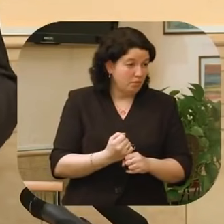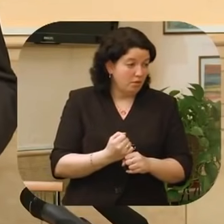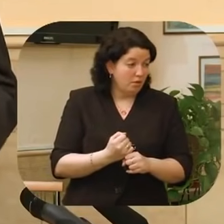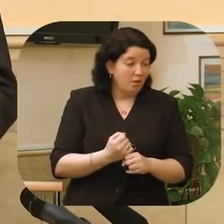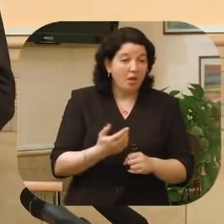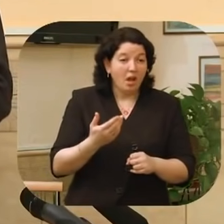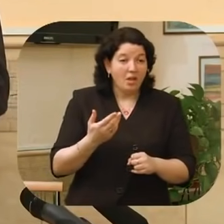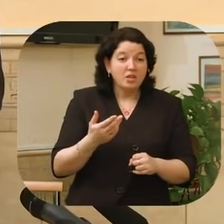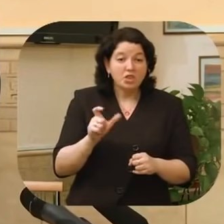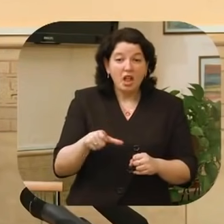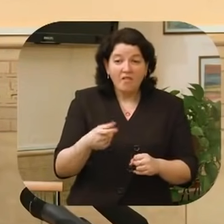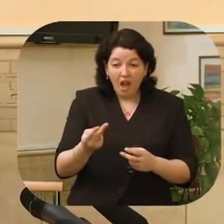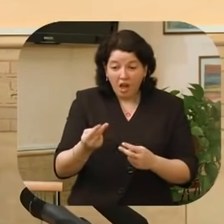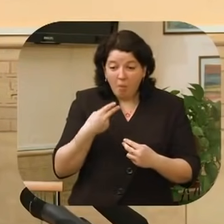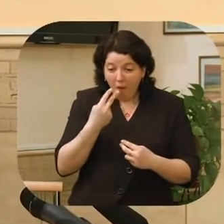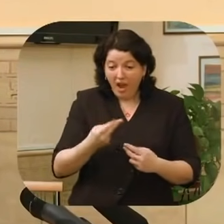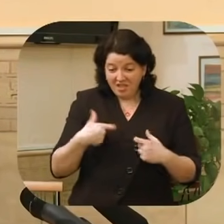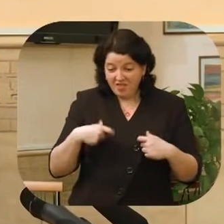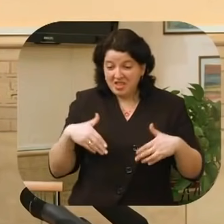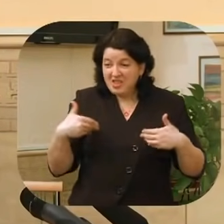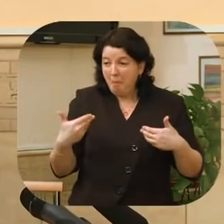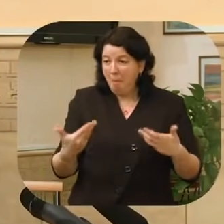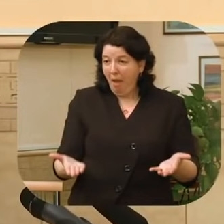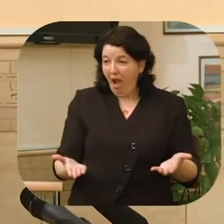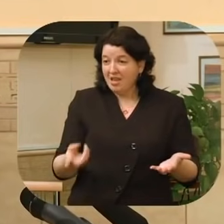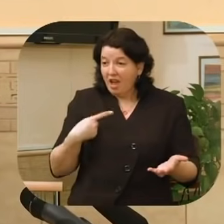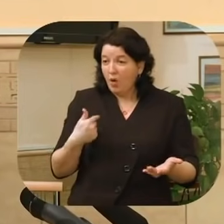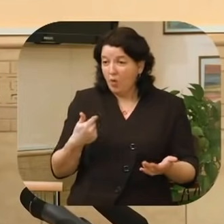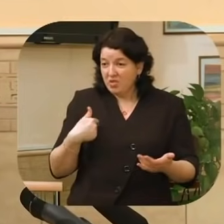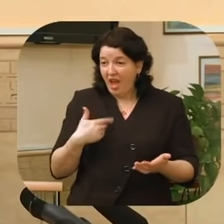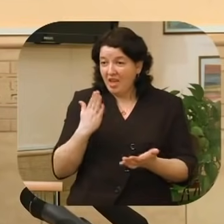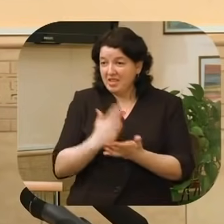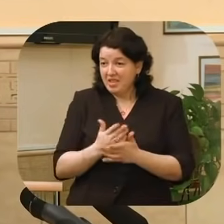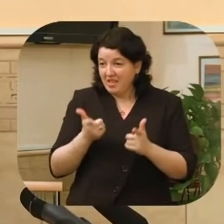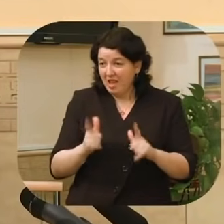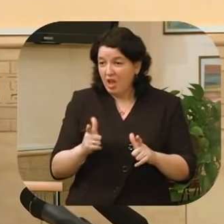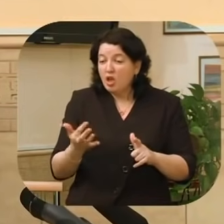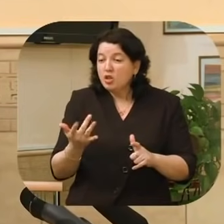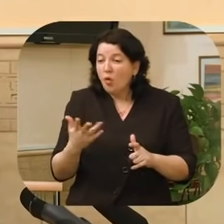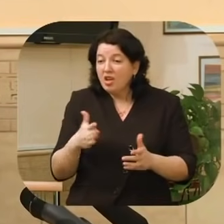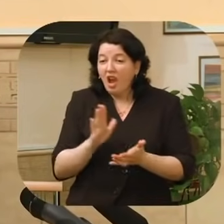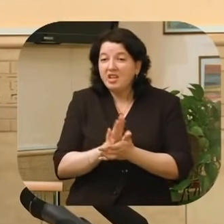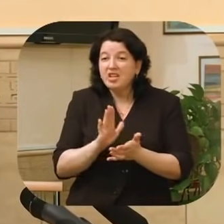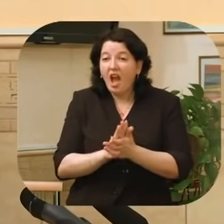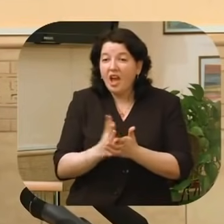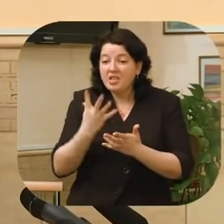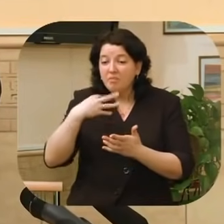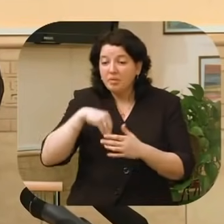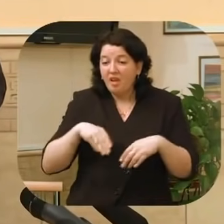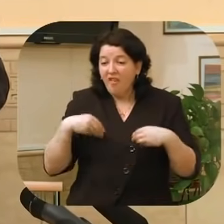Я показываю себя, какой я есть, сколько грязи во